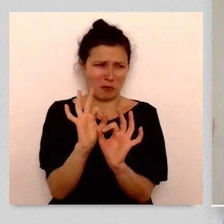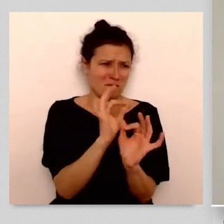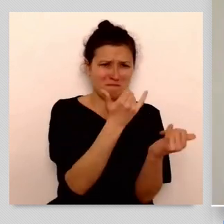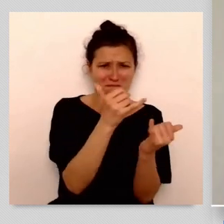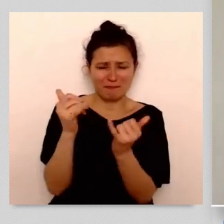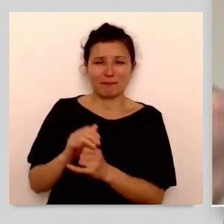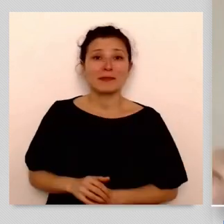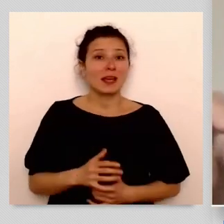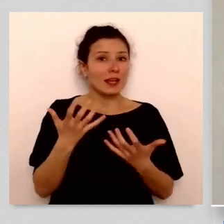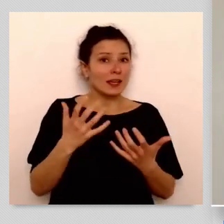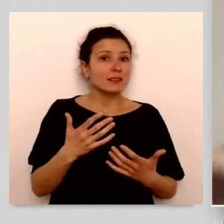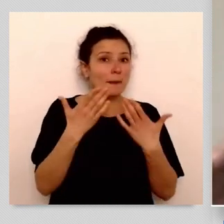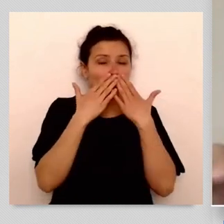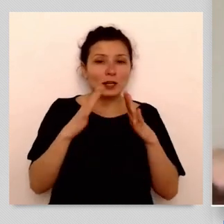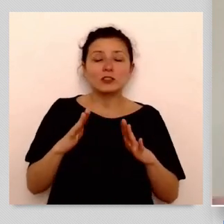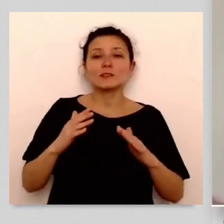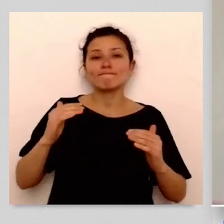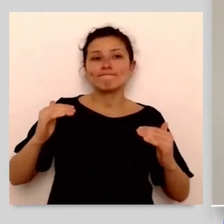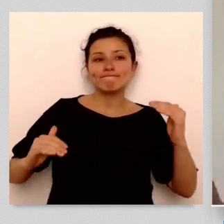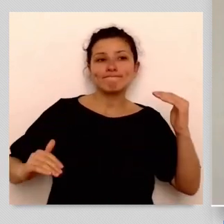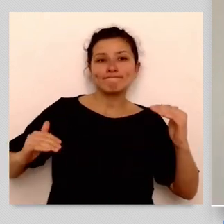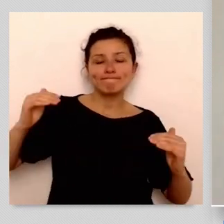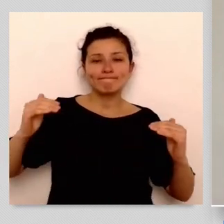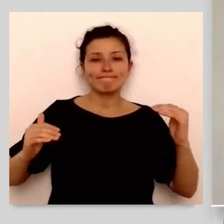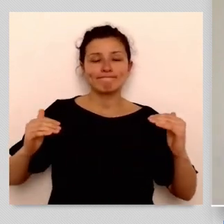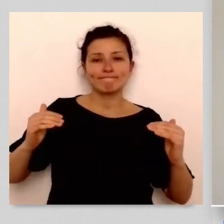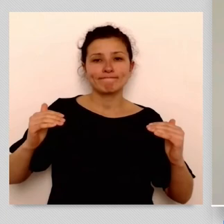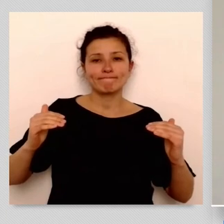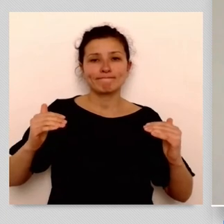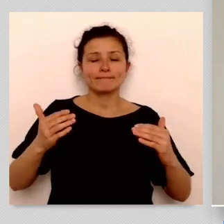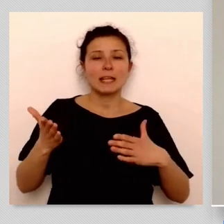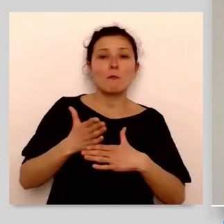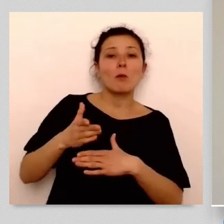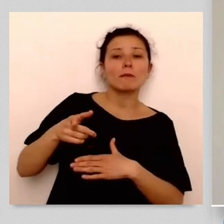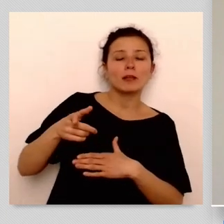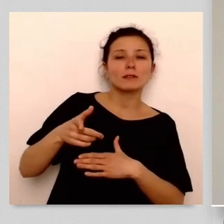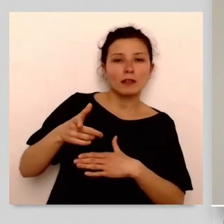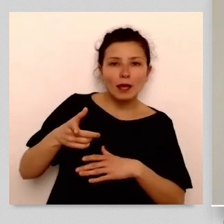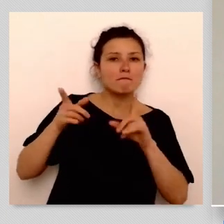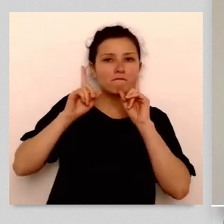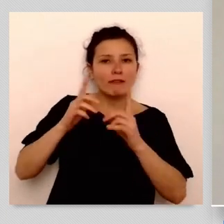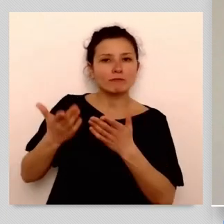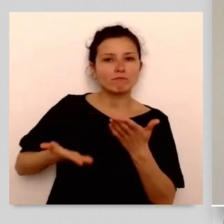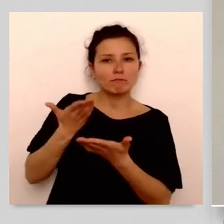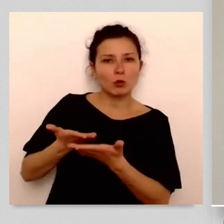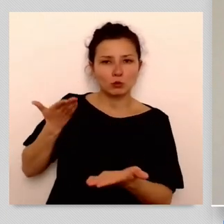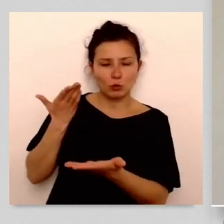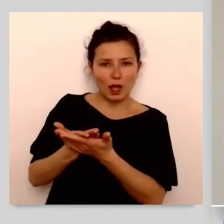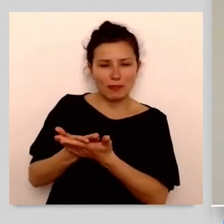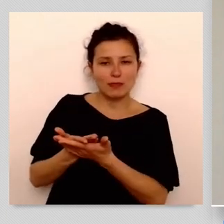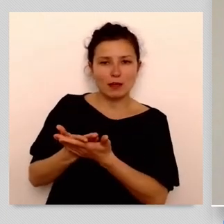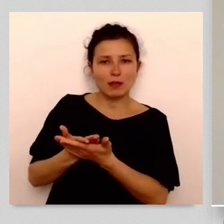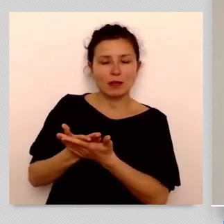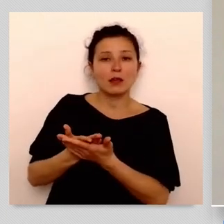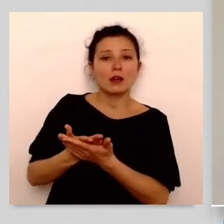pewien dysonans pomiędzy tymi całkiem realnymi postulatami i właściwymi, o których